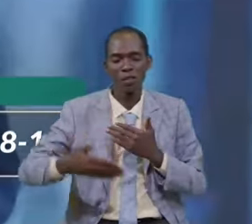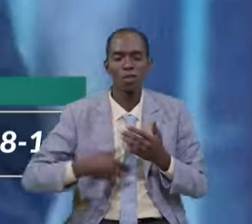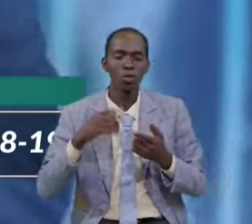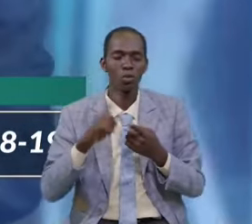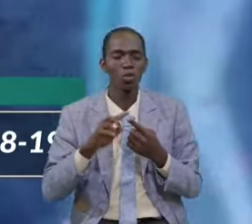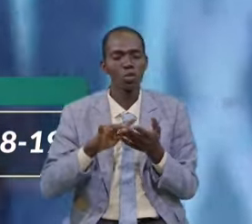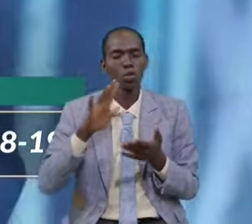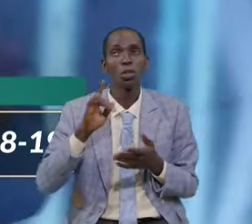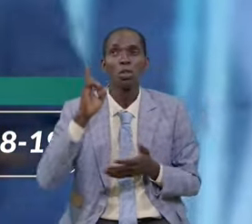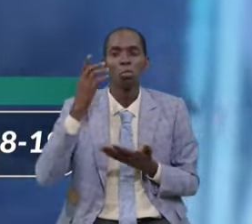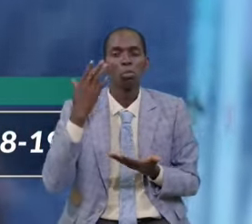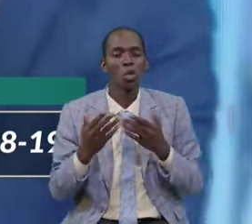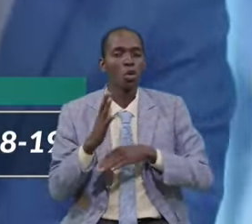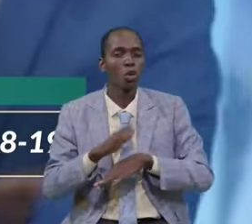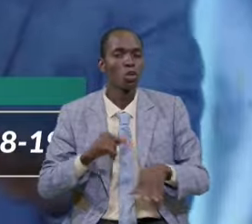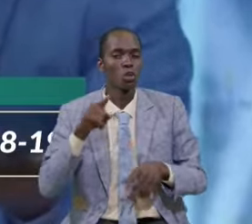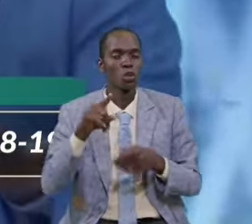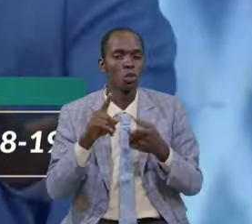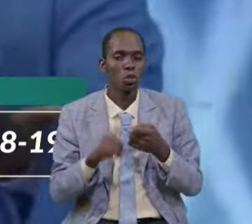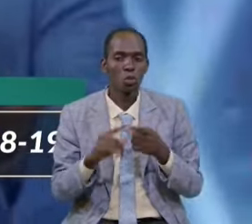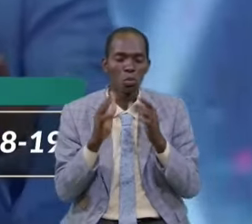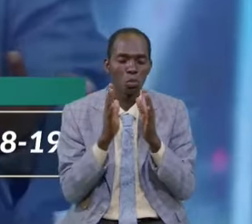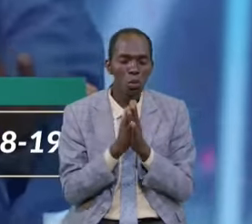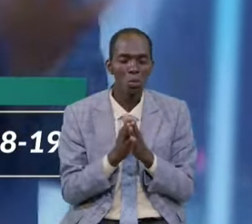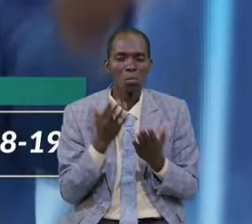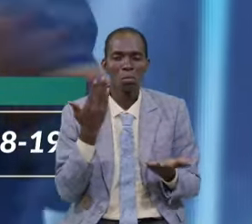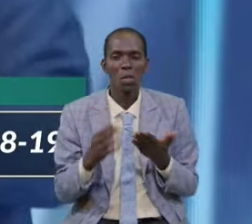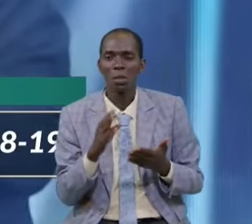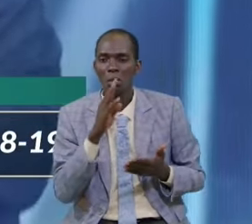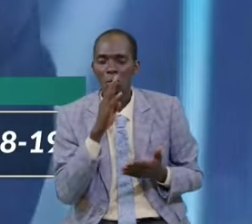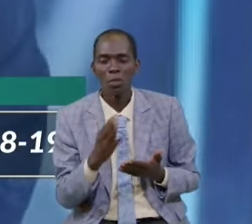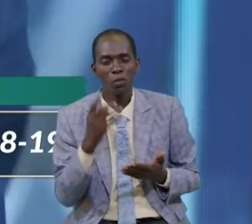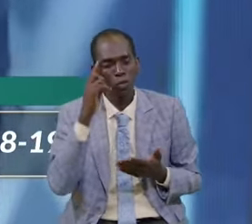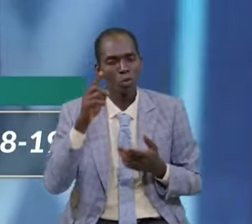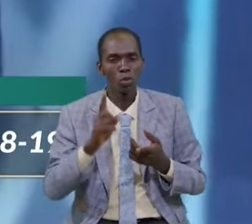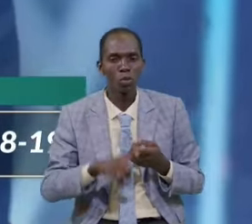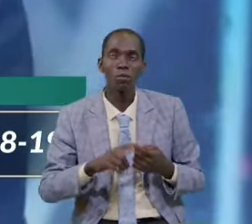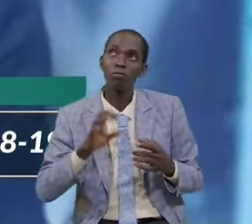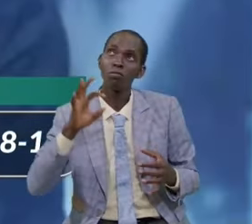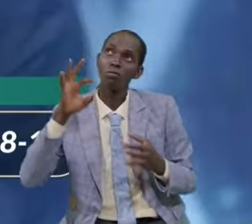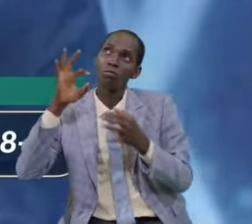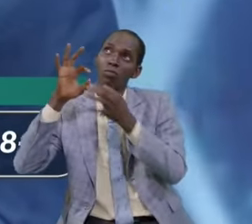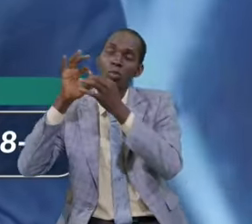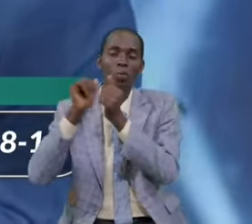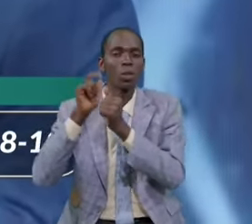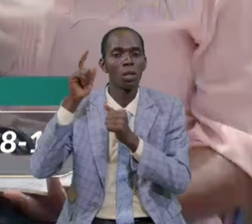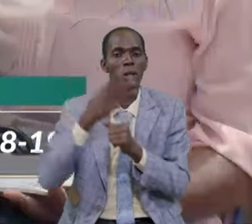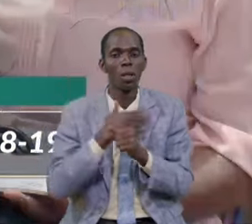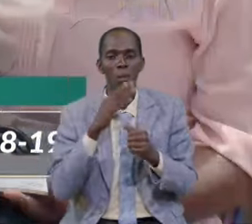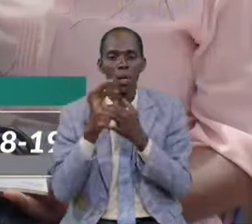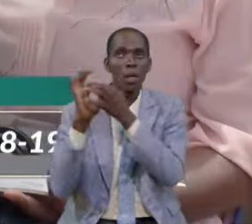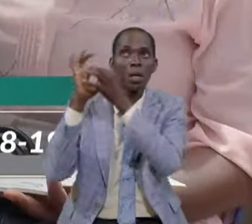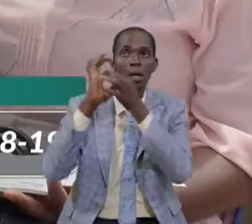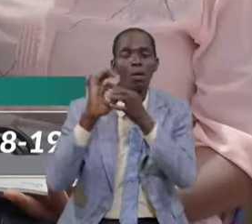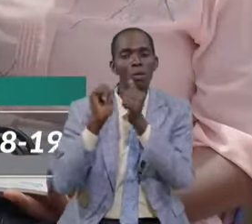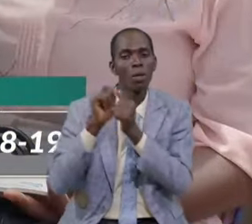une invitation à la gloire. Il peut t'appeler à te lier à lui et à réconcilier à lui. Il peut t'appeler à